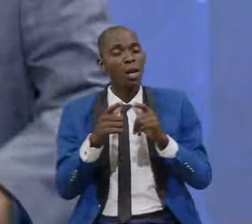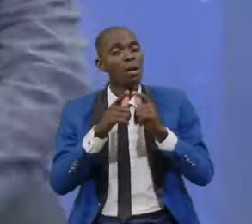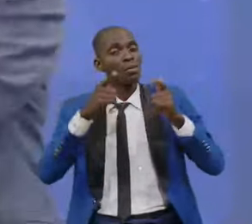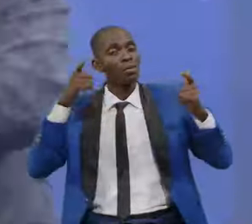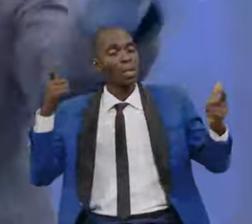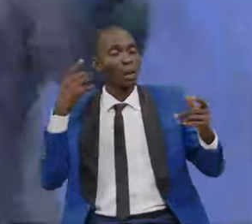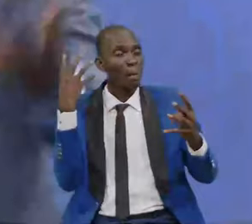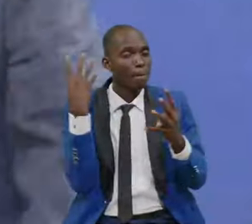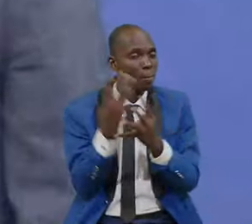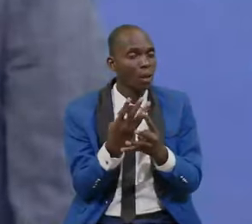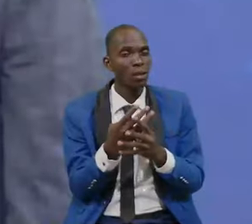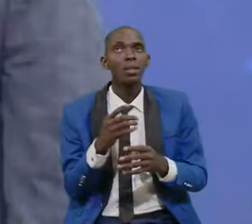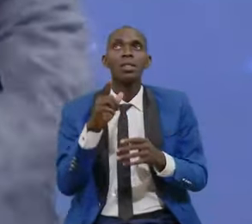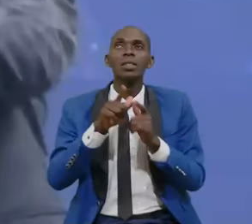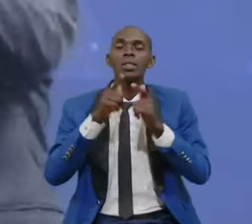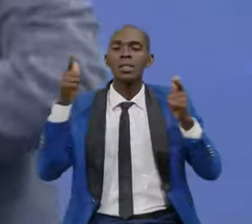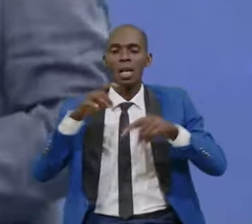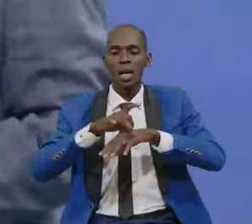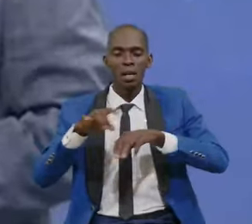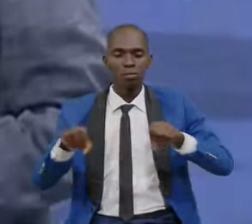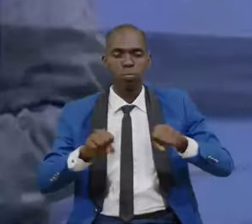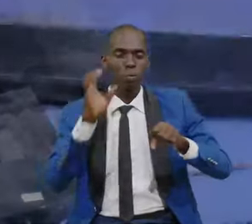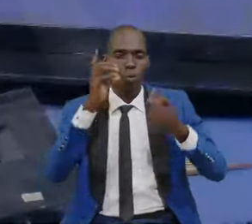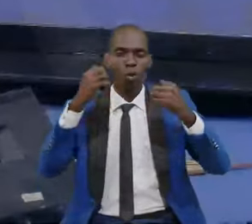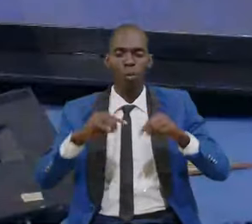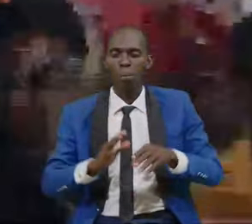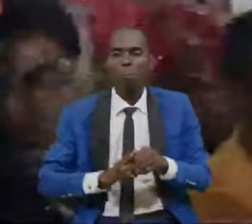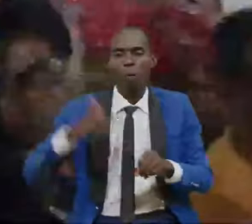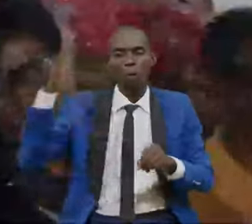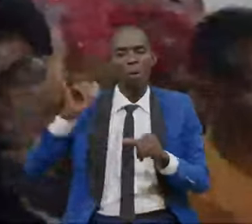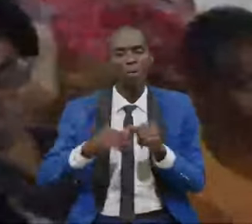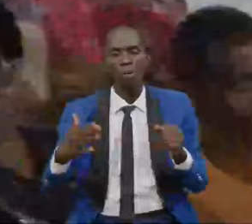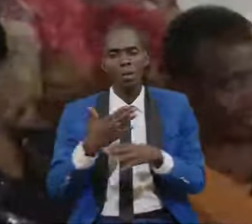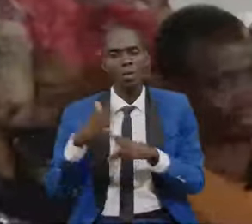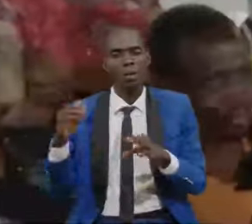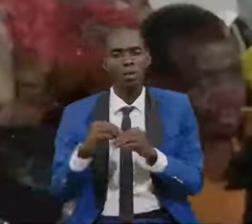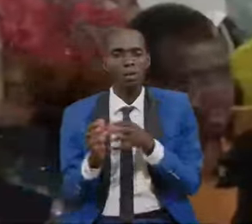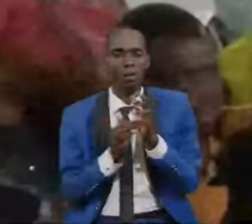il y aura un grand tremblement pour tout balayer au nom de Jésus.